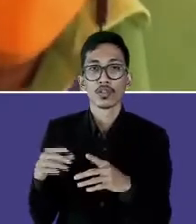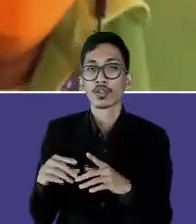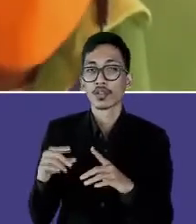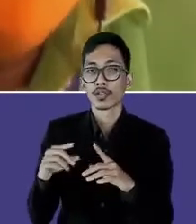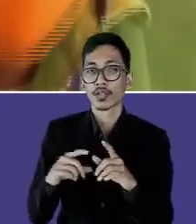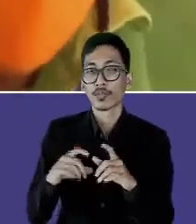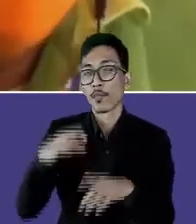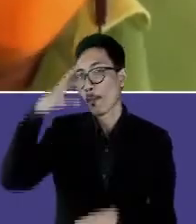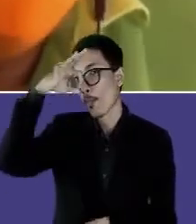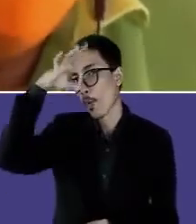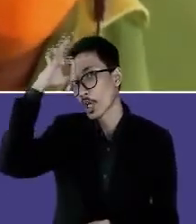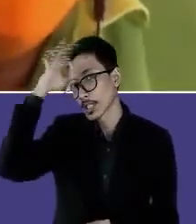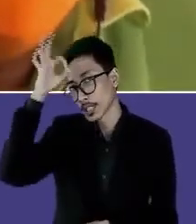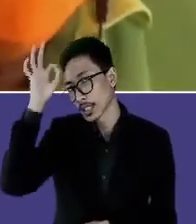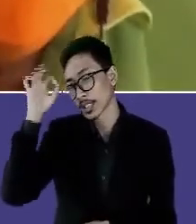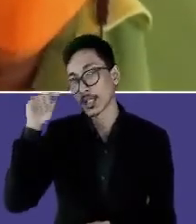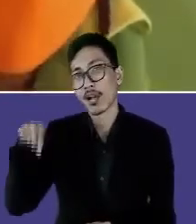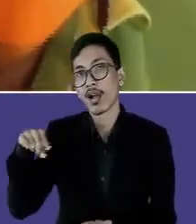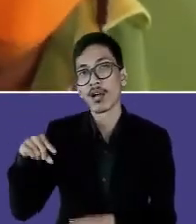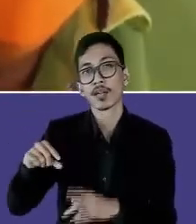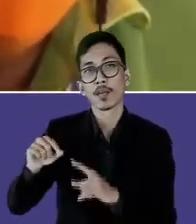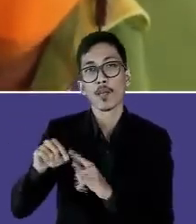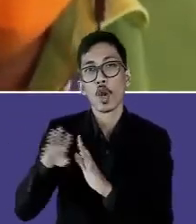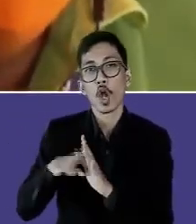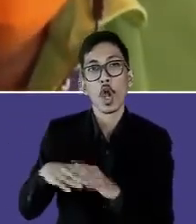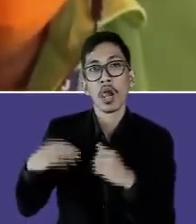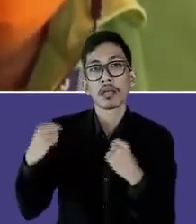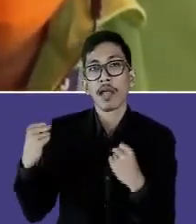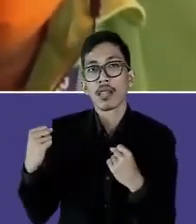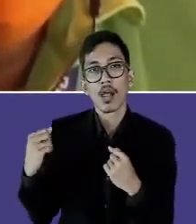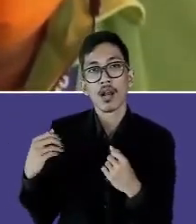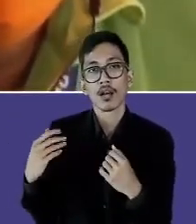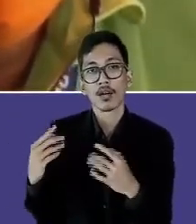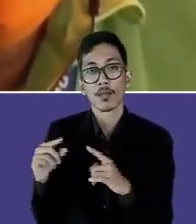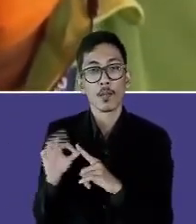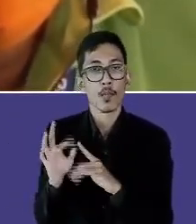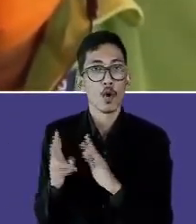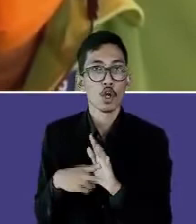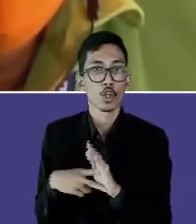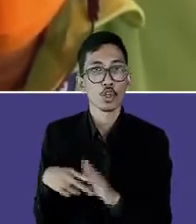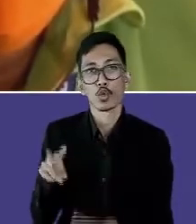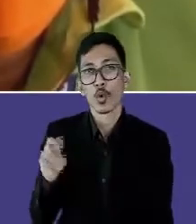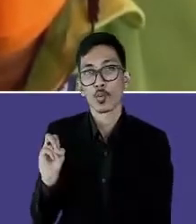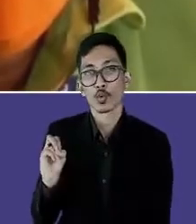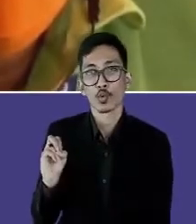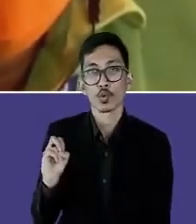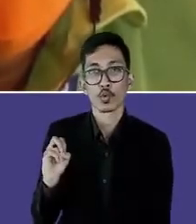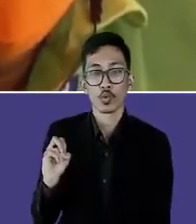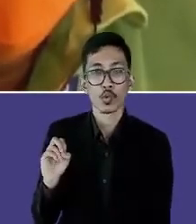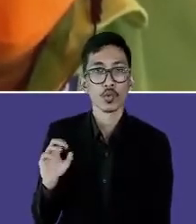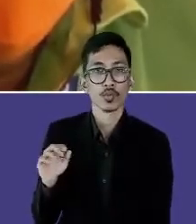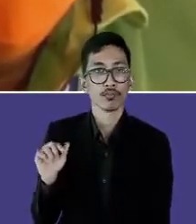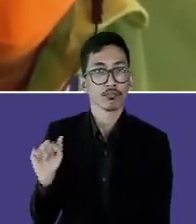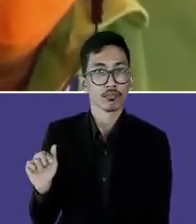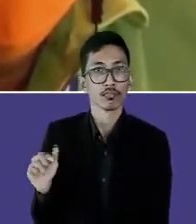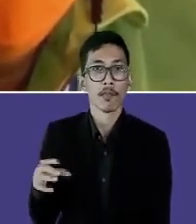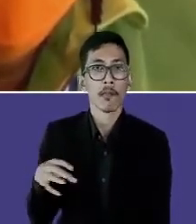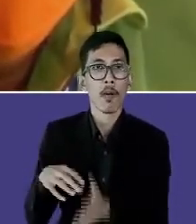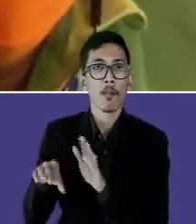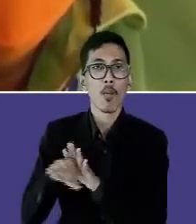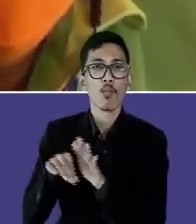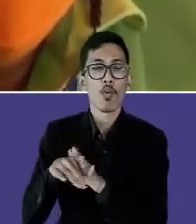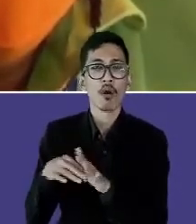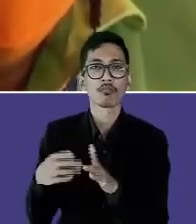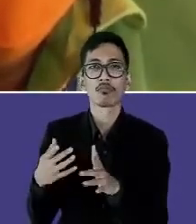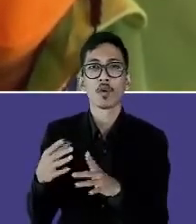dilibatkan di dalam satuan tugas protokol kesehatan untuk PON 20 di Papua. Apa saja Pak